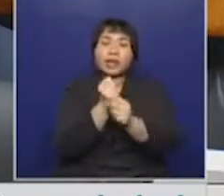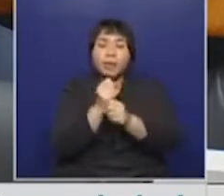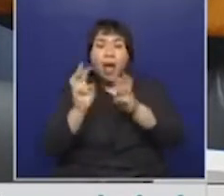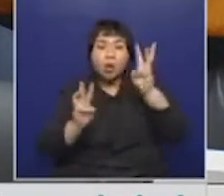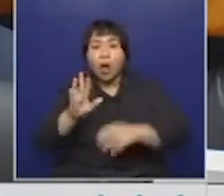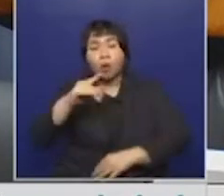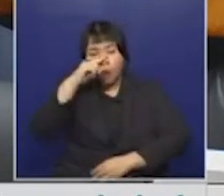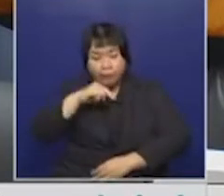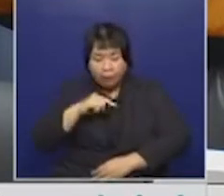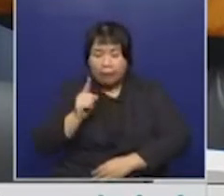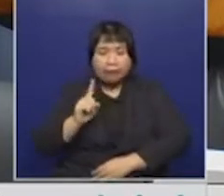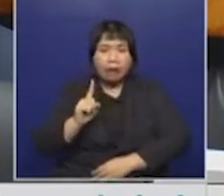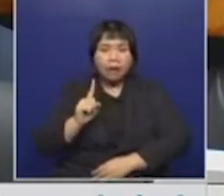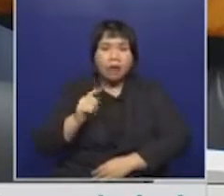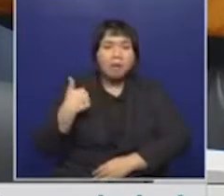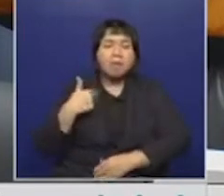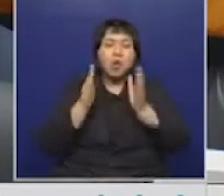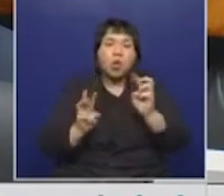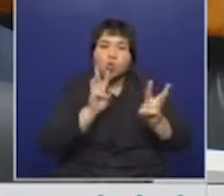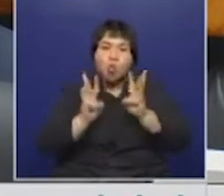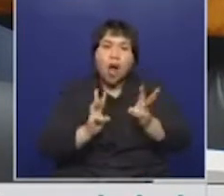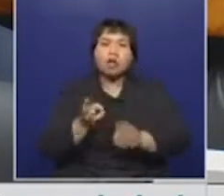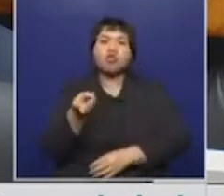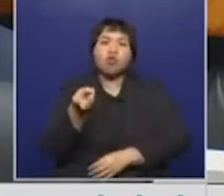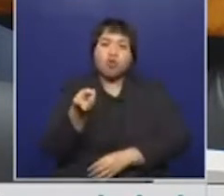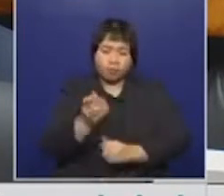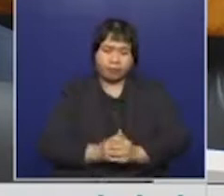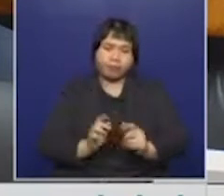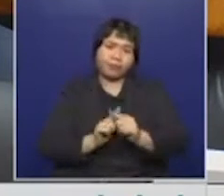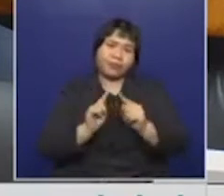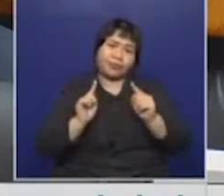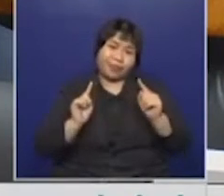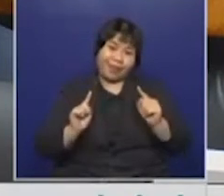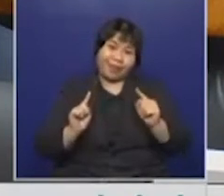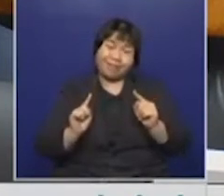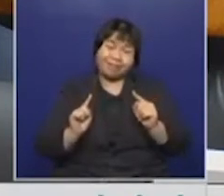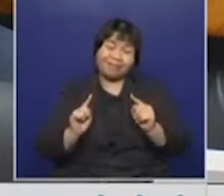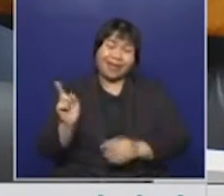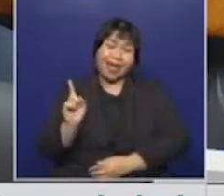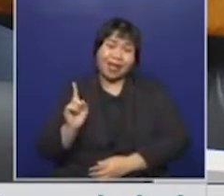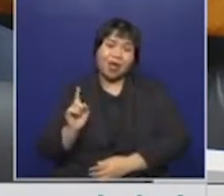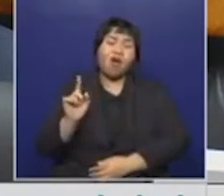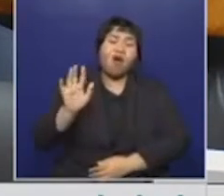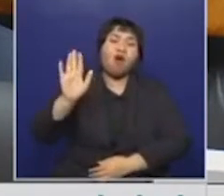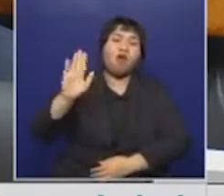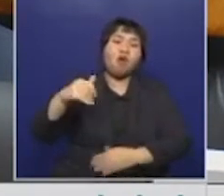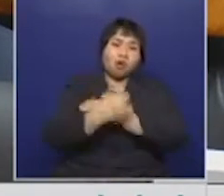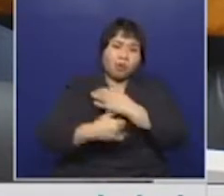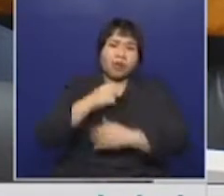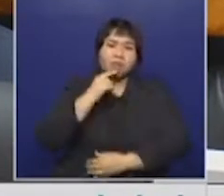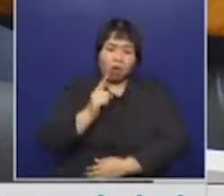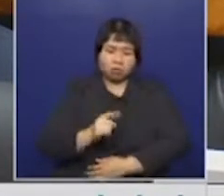ไทยต่ำเป็นลำดับต้นๆของโลกแต่ไม่น่าแปลกใจเลยค่ะท่านประธานเพราะลุงเบิร์กก็ได้อธิบายว่า